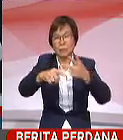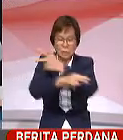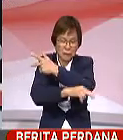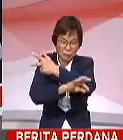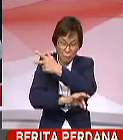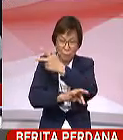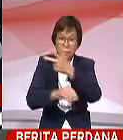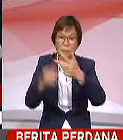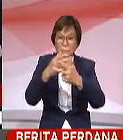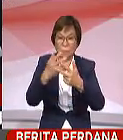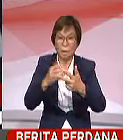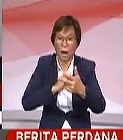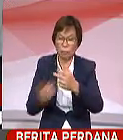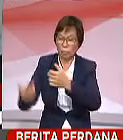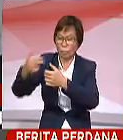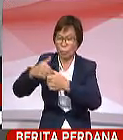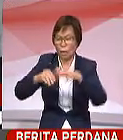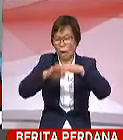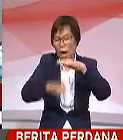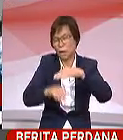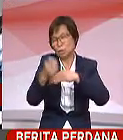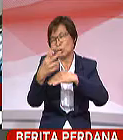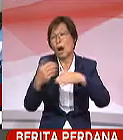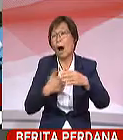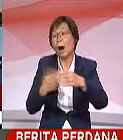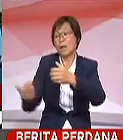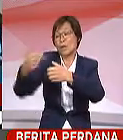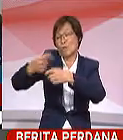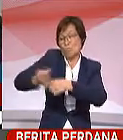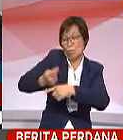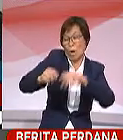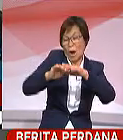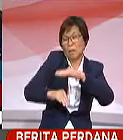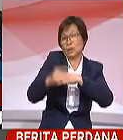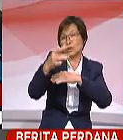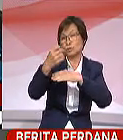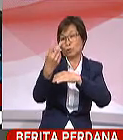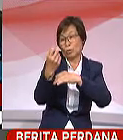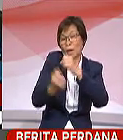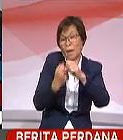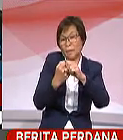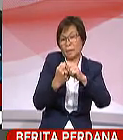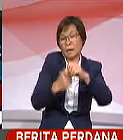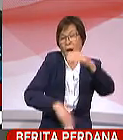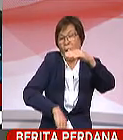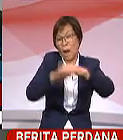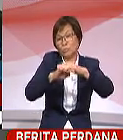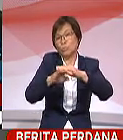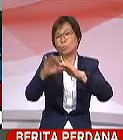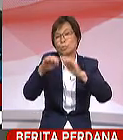Sembilan. And I was involved with the under 12 up to the under 18 people. And this is my